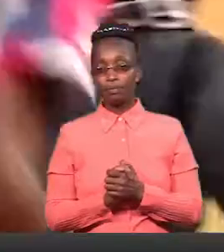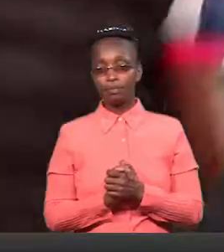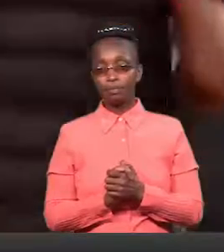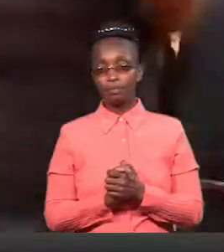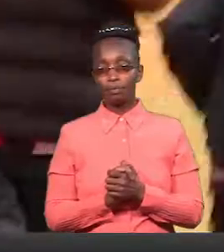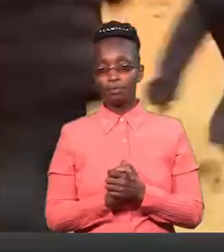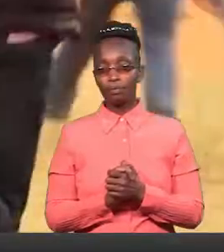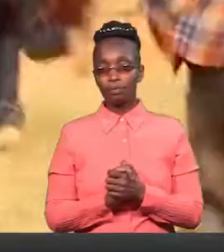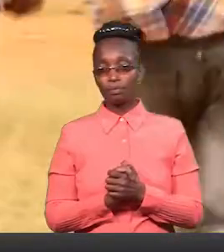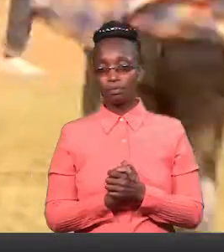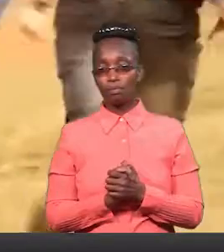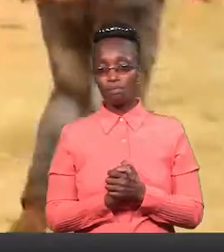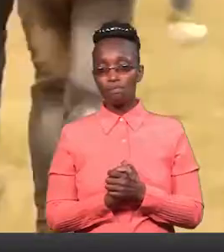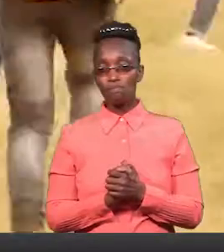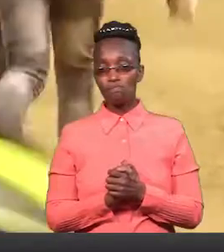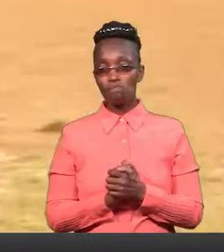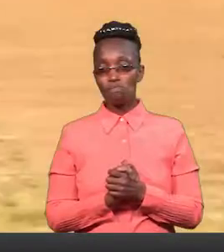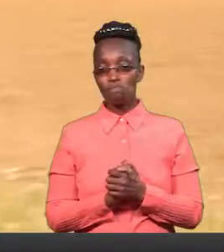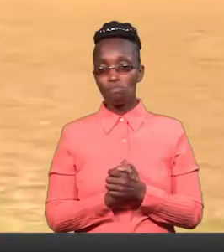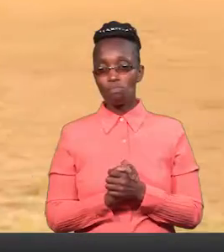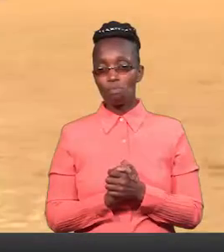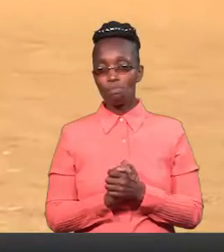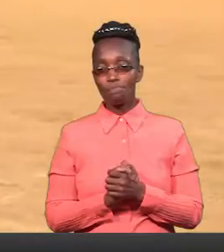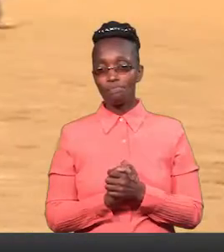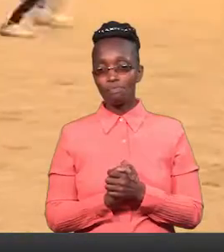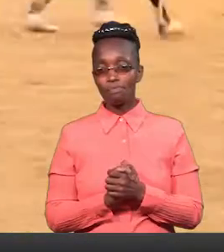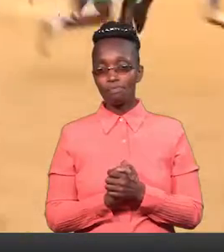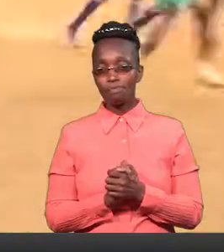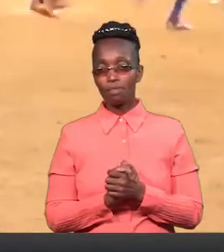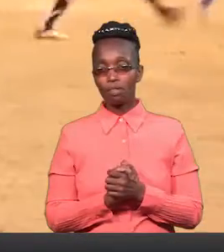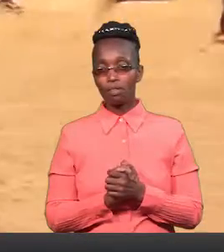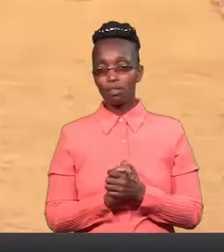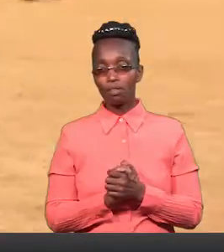Electin Odira, Undugu TV.